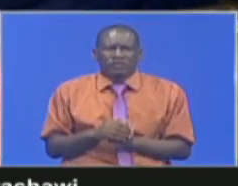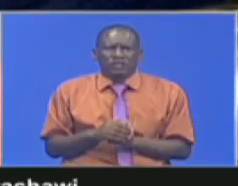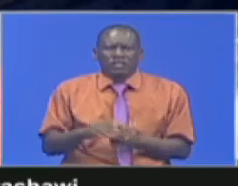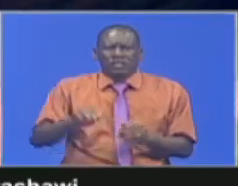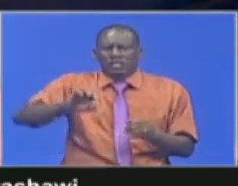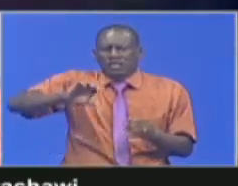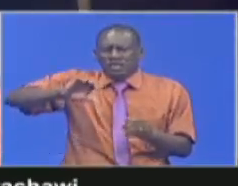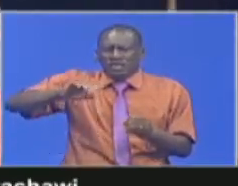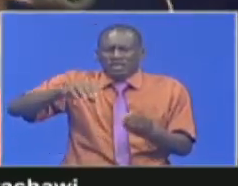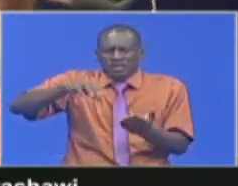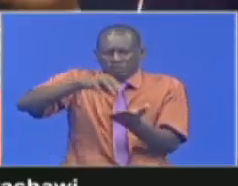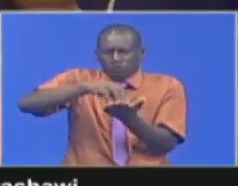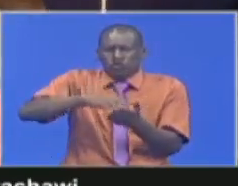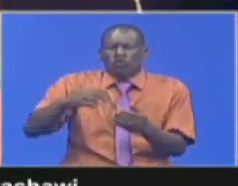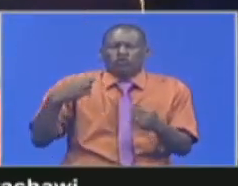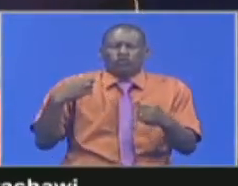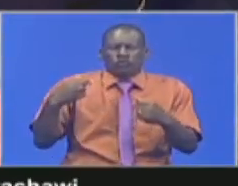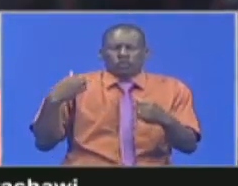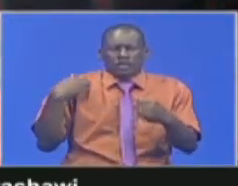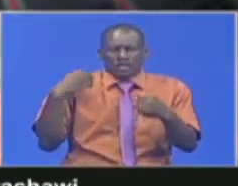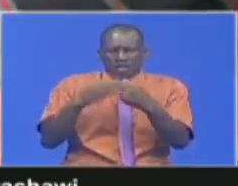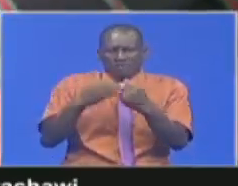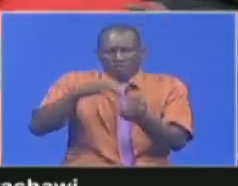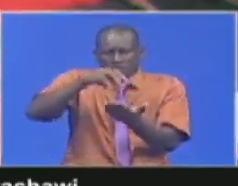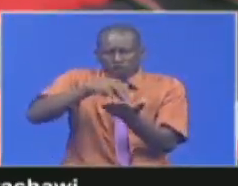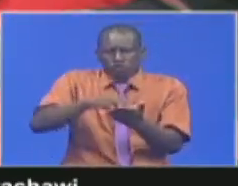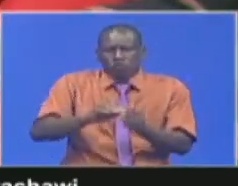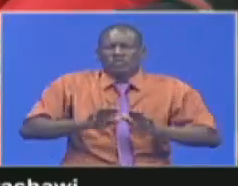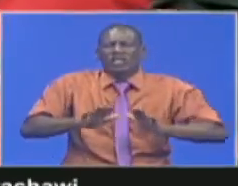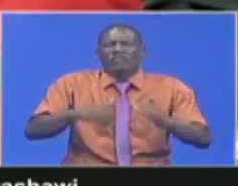Kibra kiliachwa wazi kufuatia kifo cha mbunge Keno Koth